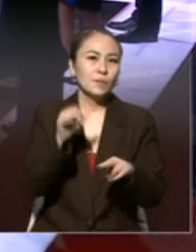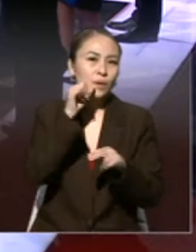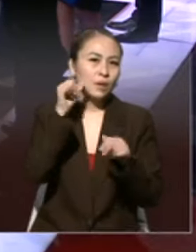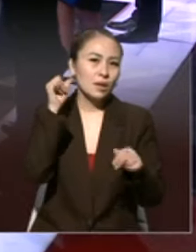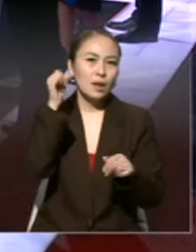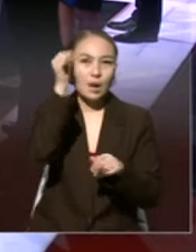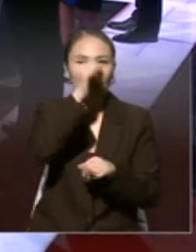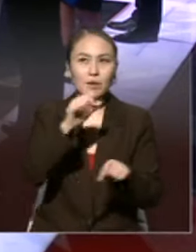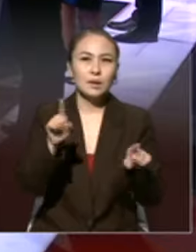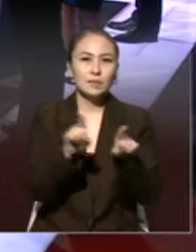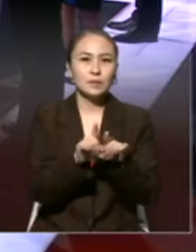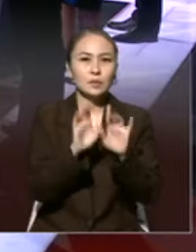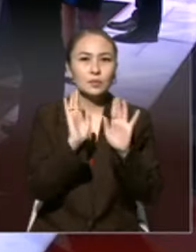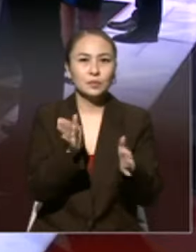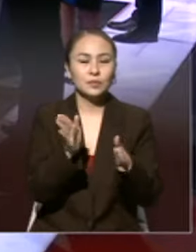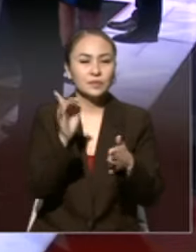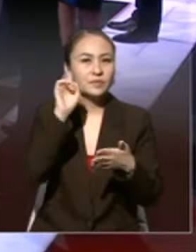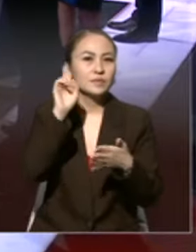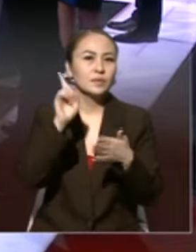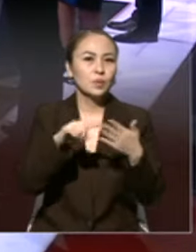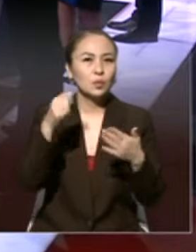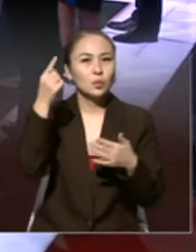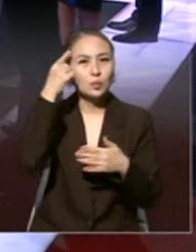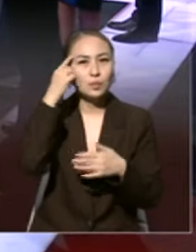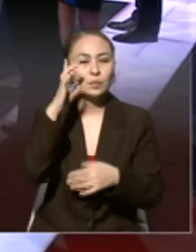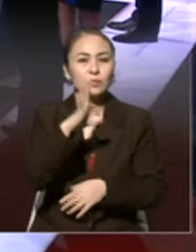кетер деген сияқты үмітпен отырды.